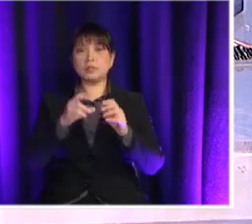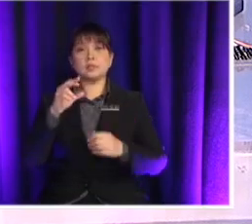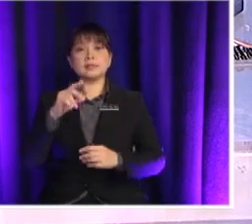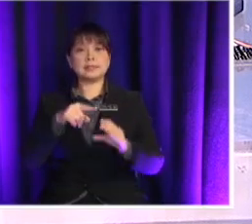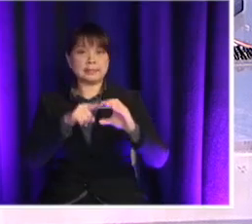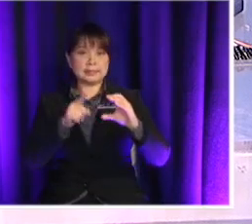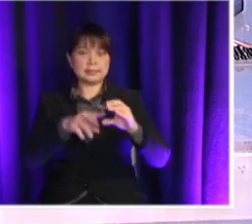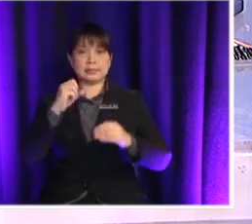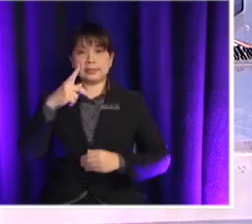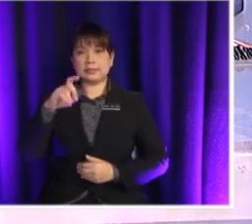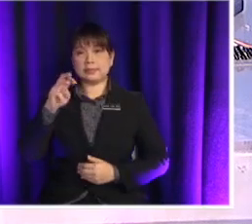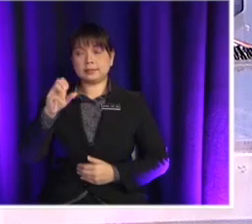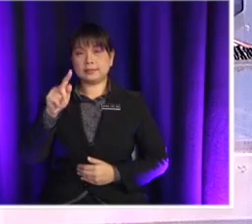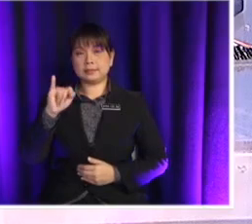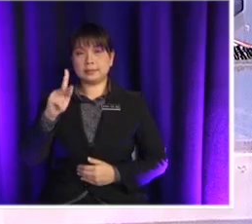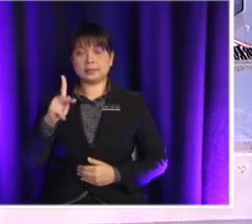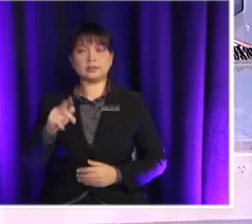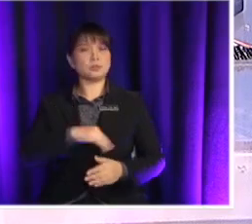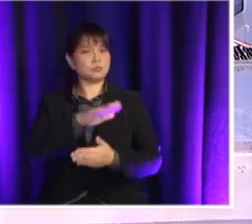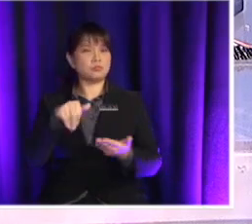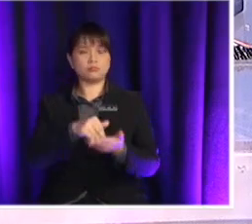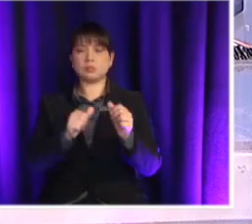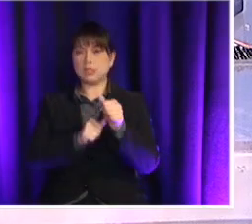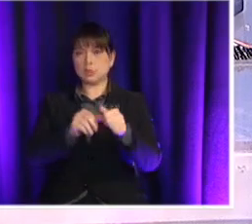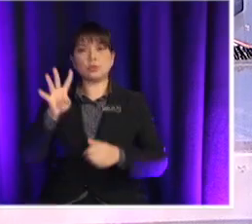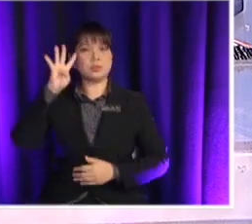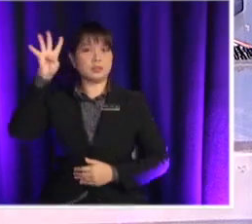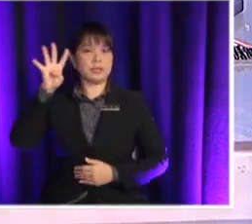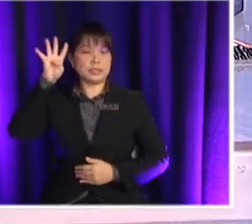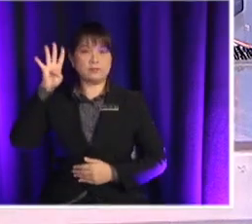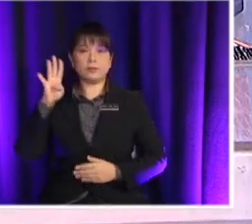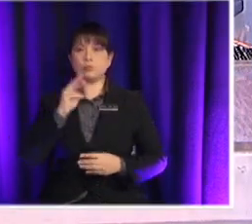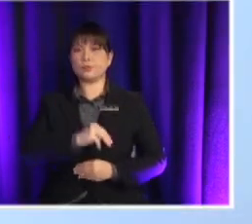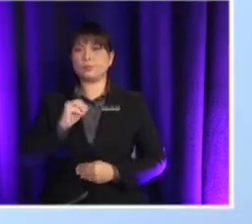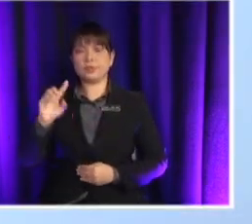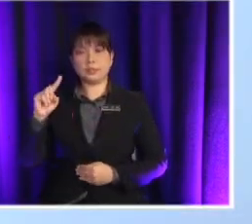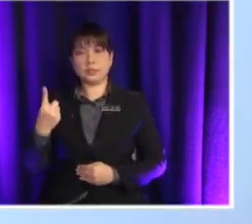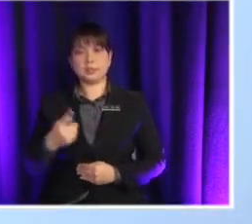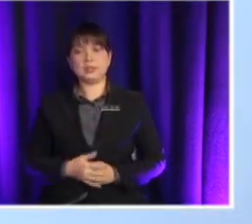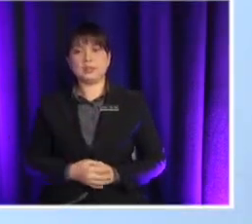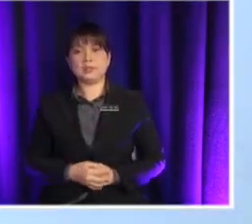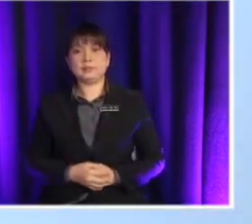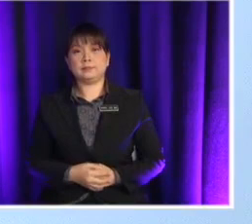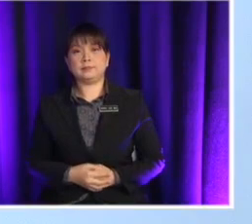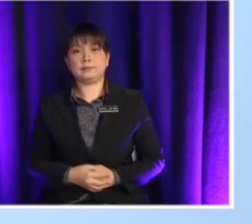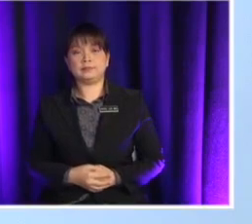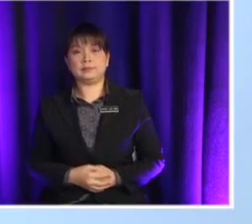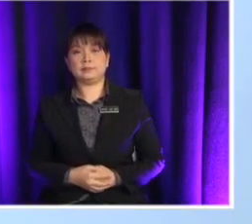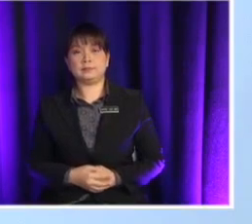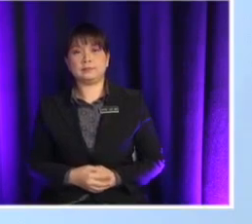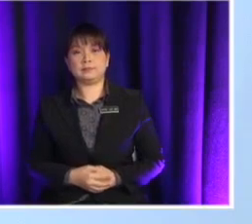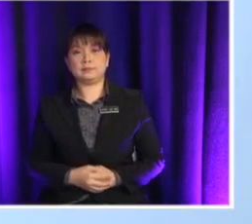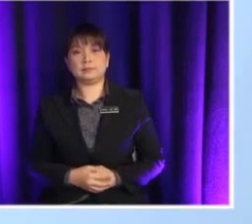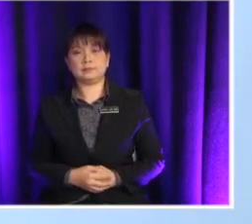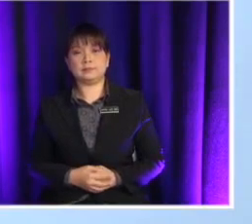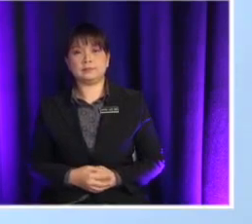cikgu. Maknanya dia bergantung pada kekreatifan murid Ya, tu betul sendiri, lah cikgu, Aiman. Okey. Dah ke sini, dah ke sini, cikgu. Tak kisah. Tak cantik kan? Tak Okey. cantik betul.